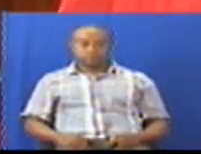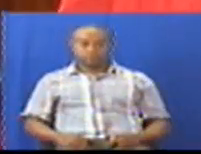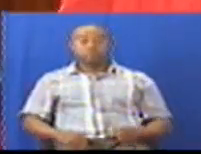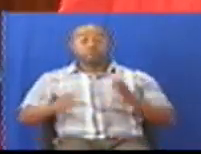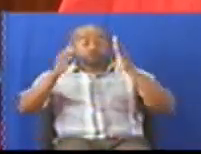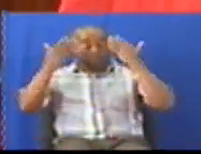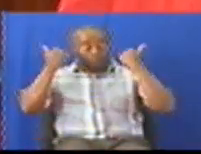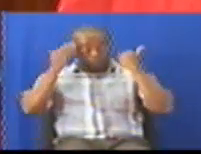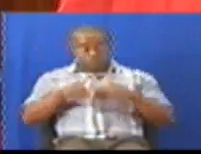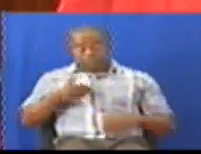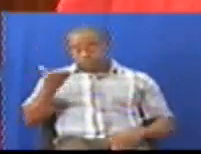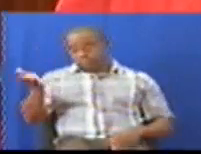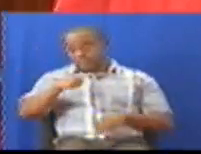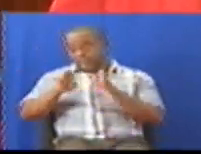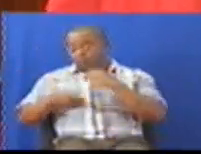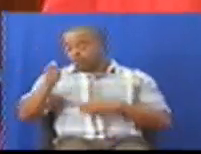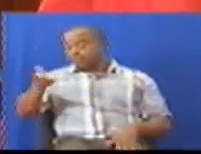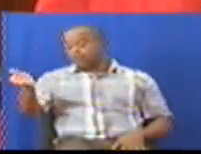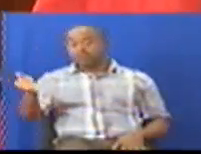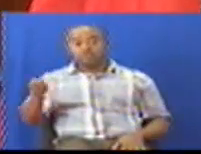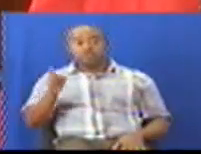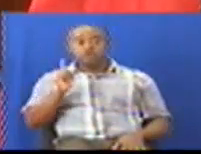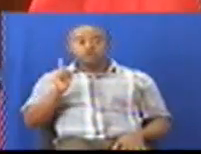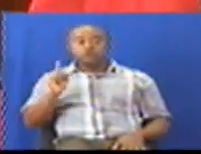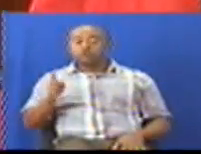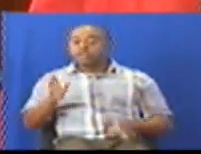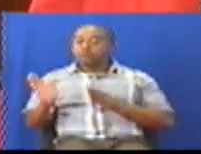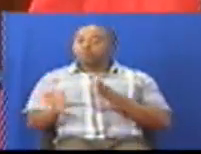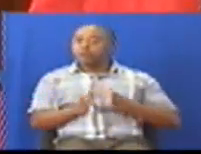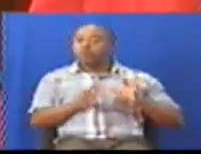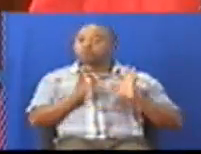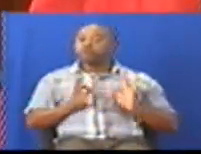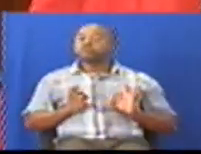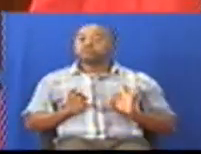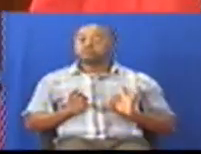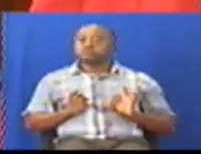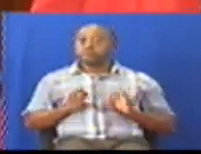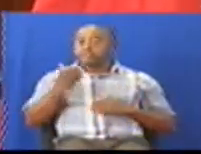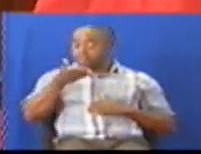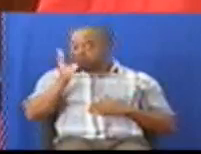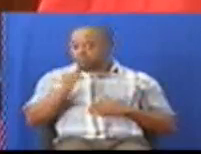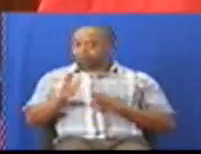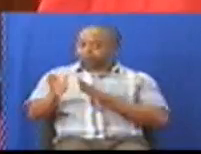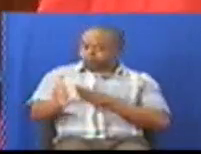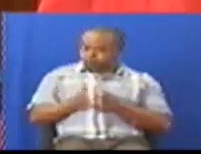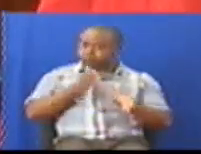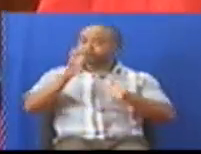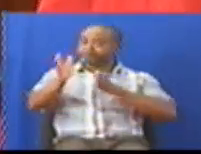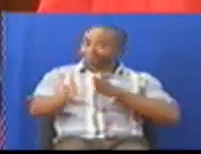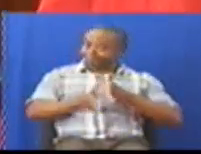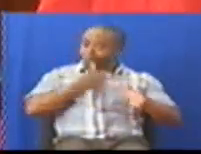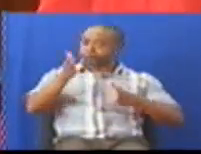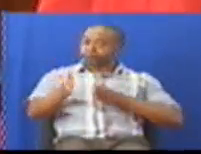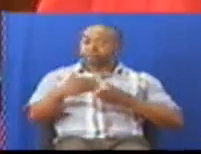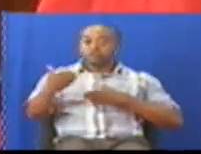Spika, kuna mpango mzuri ambao serikali umeweka kwa ajili ya bajeti ya